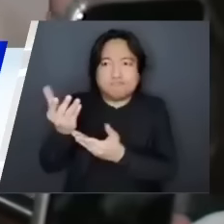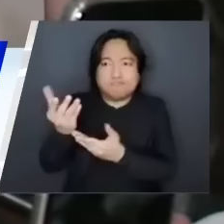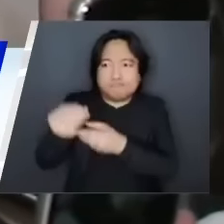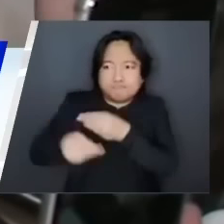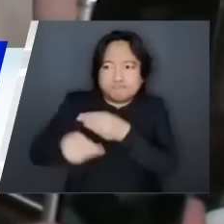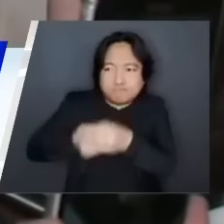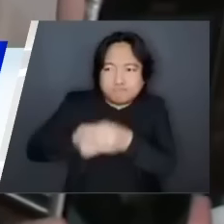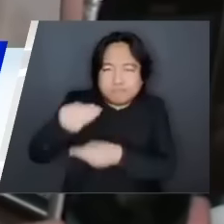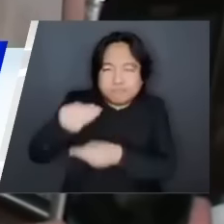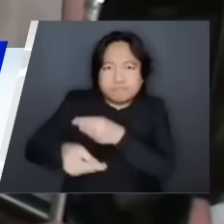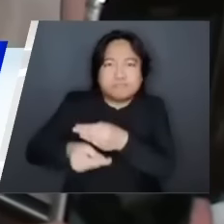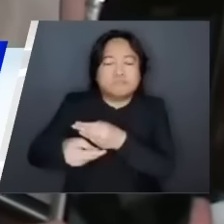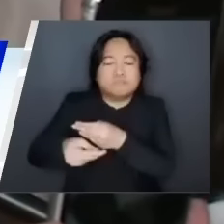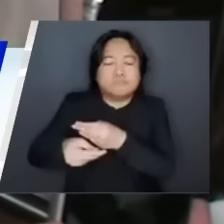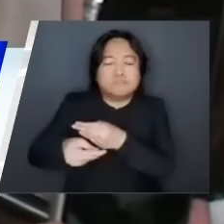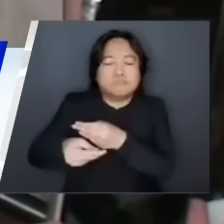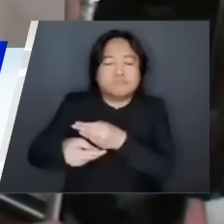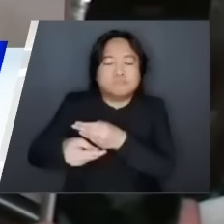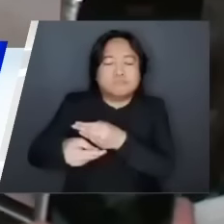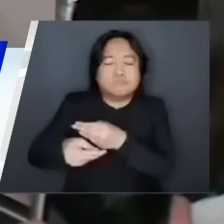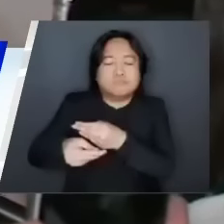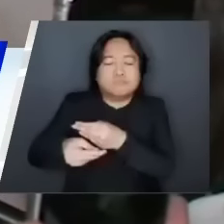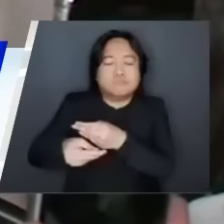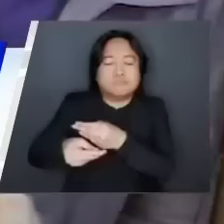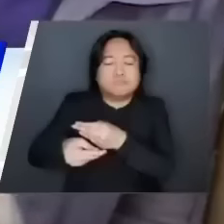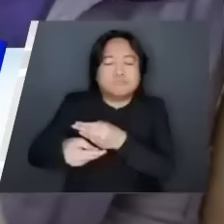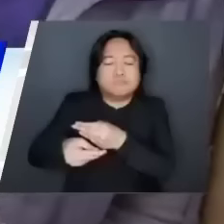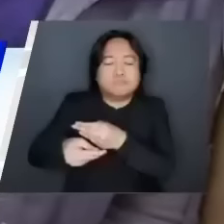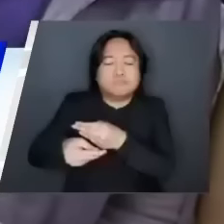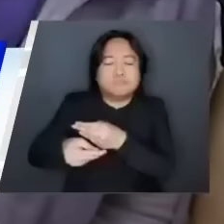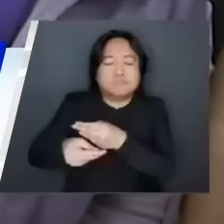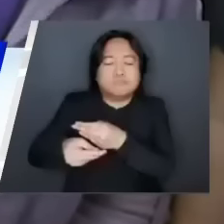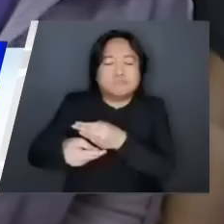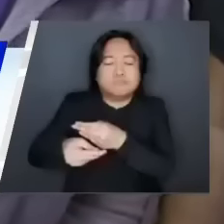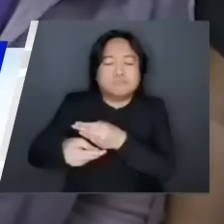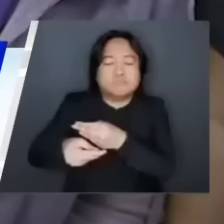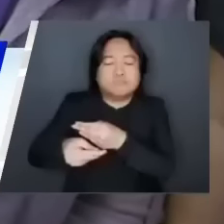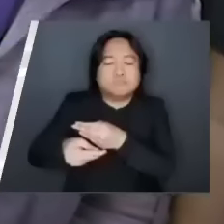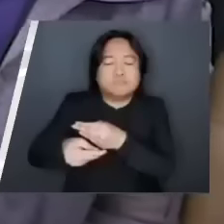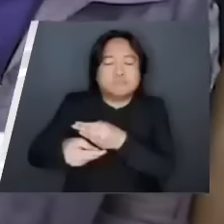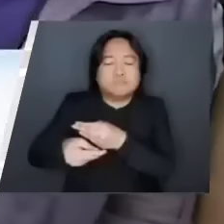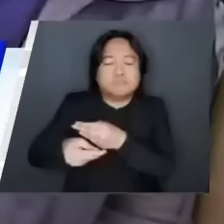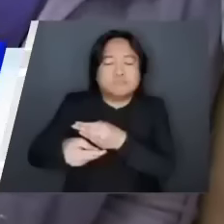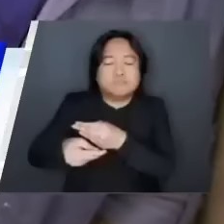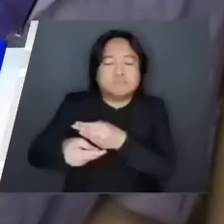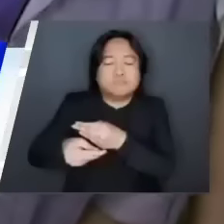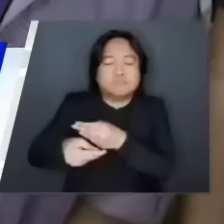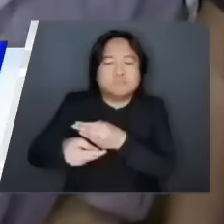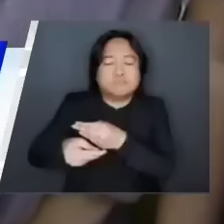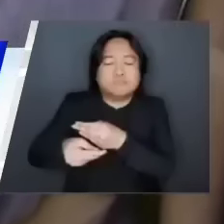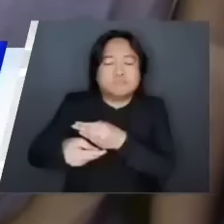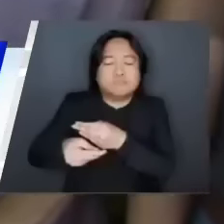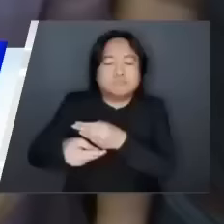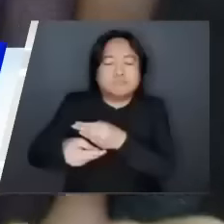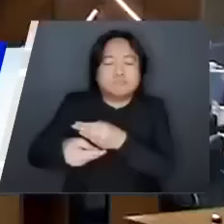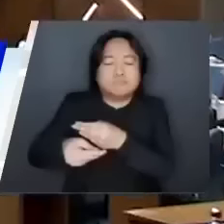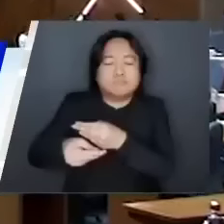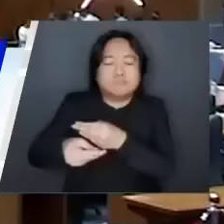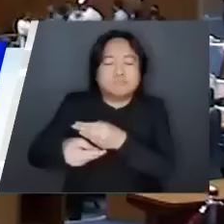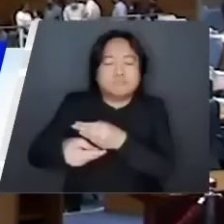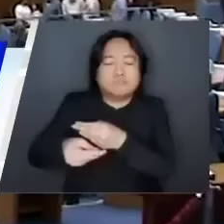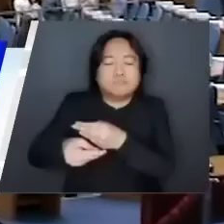na. Kasi bali 9 session days na lang eh. Paniwala ni Sendanya, hindi hadlang sa paggulong ng impeachment